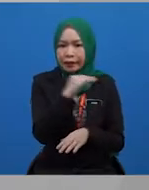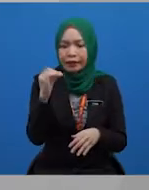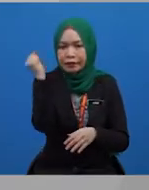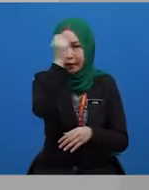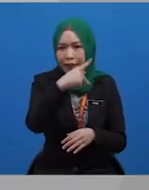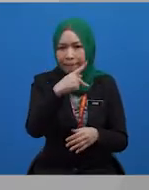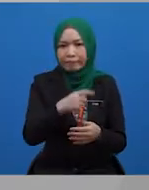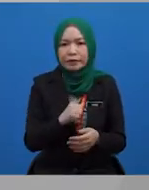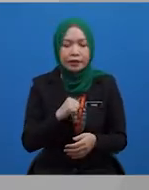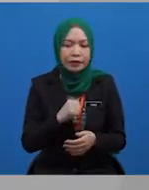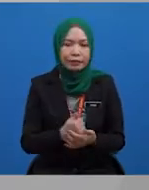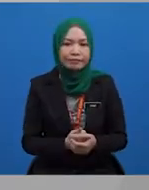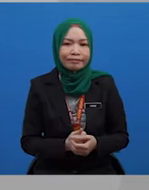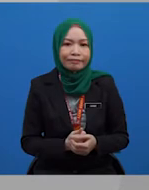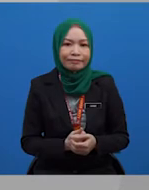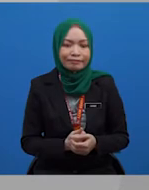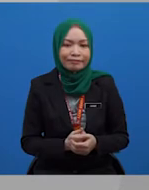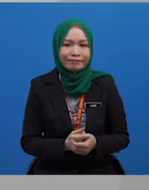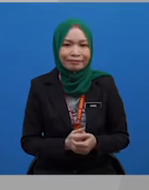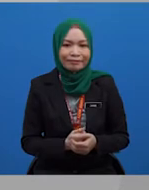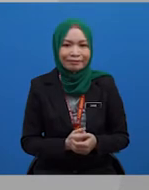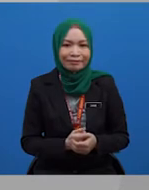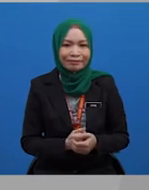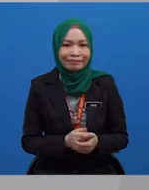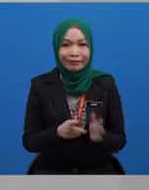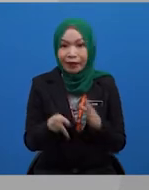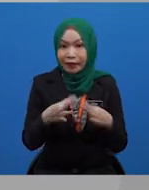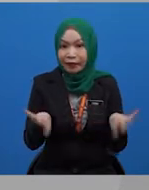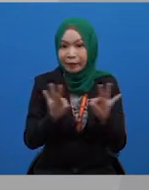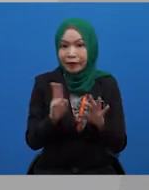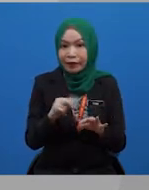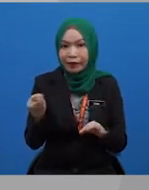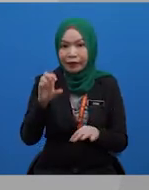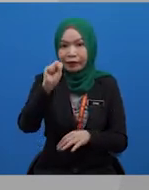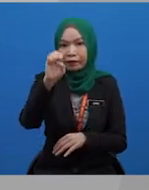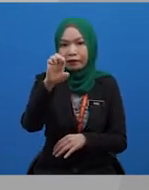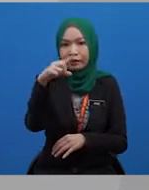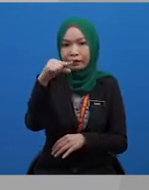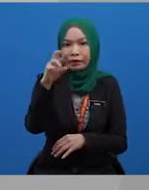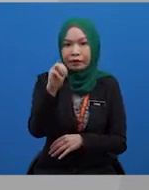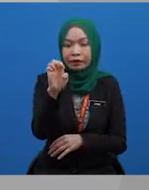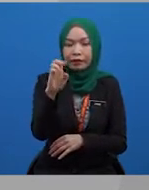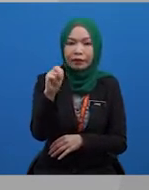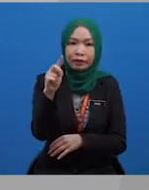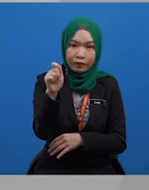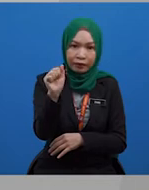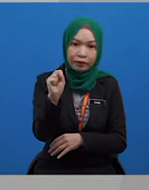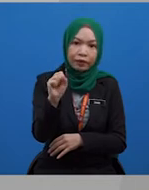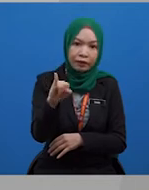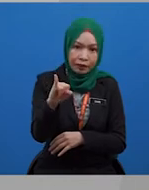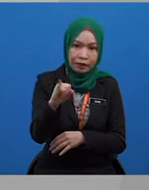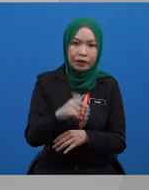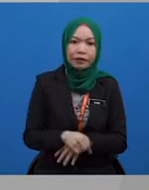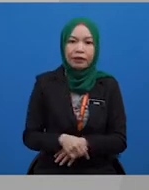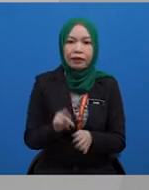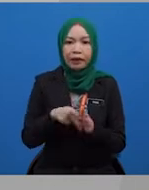Kepentingan segmentasi ini, pemasar boleh dapat meluaskan ataupun mengembangkan pasaran perniagaan sama